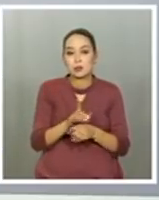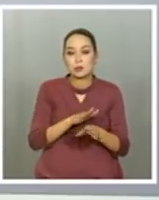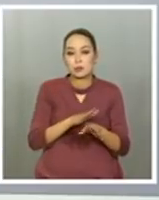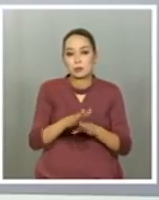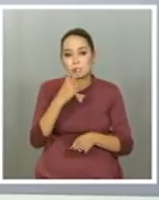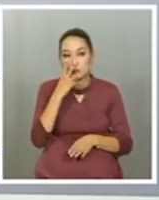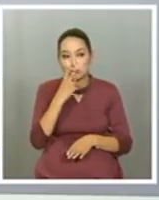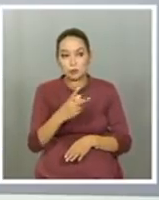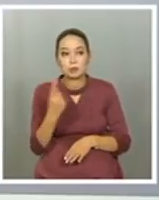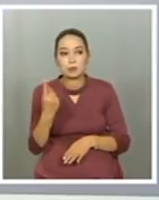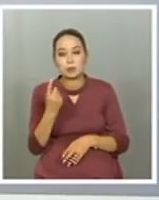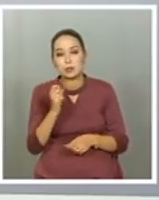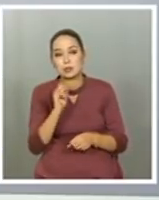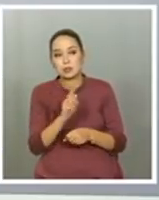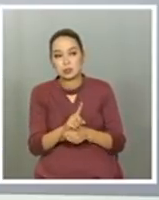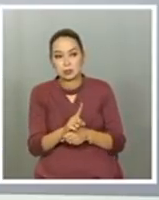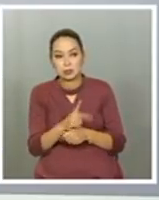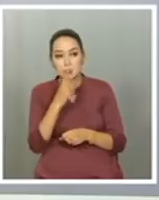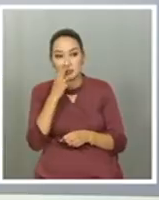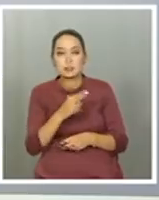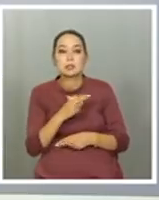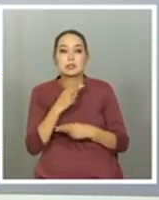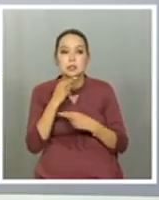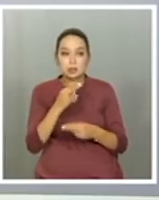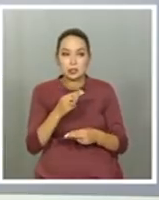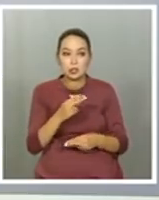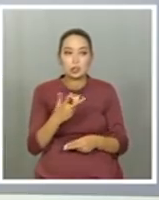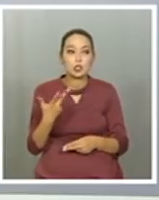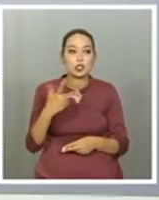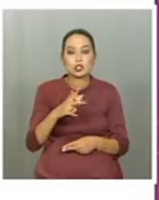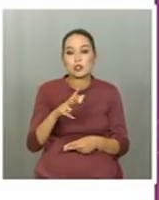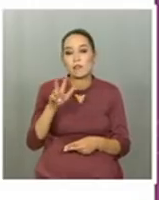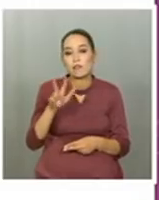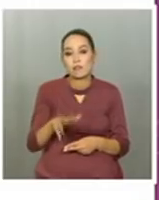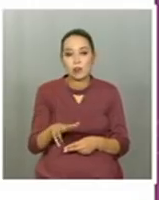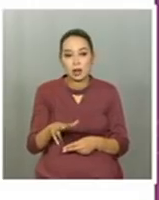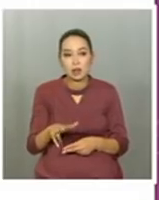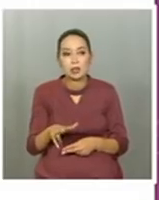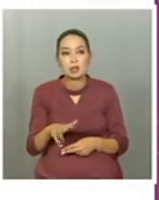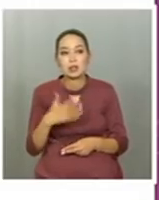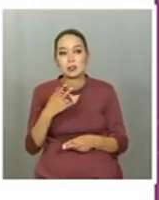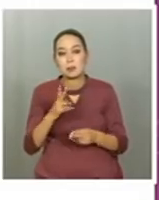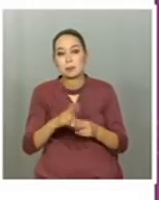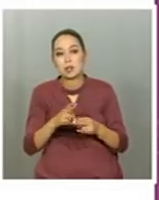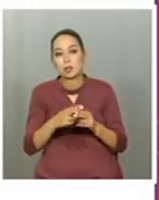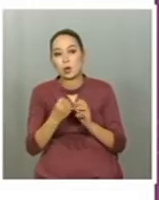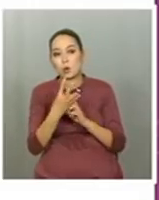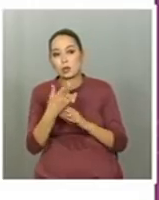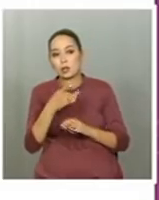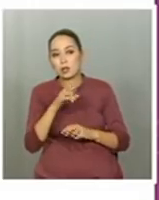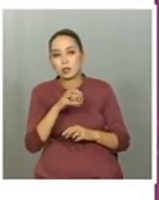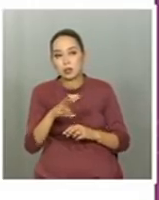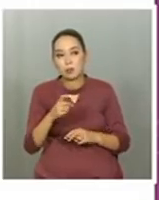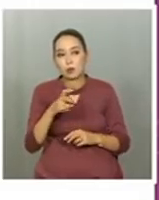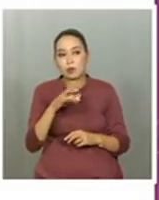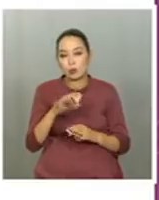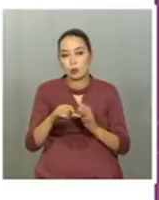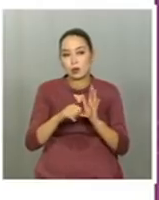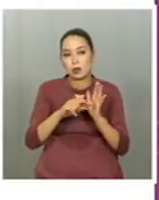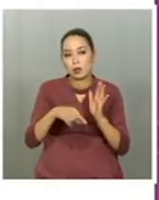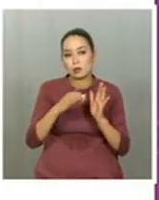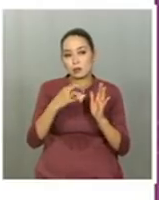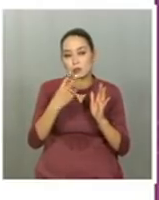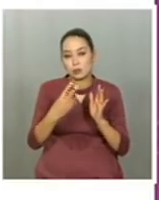көрейік. Бірінші тапсырмамызға назар аударып көрейік. 3 валентті металдың 14 грамы, 6,2 көбейтілген оның